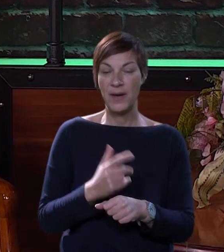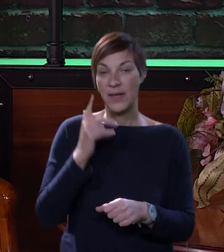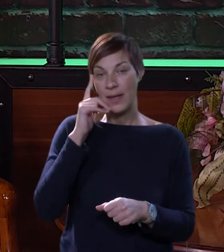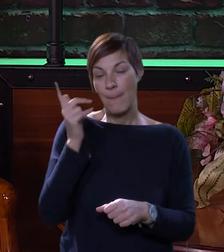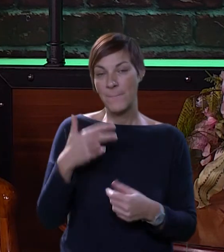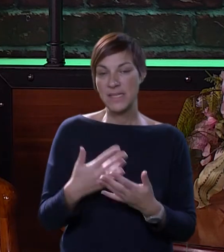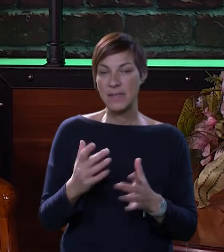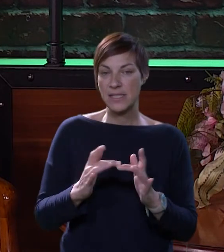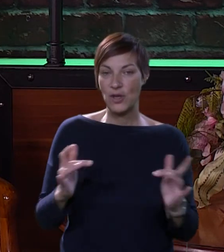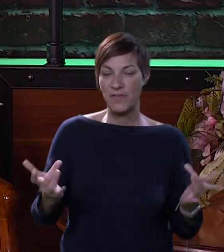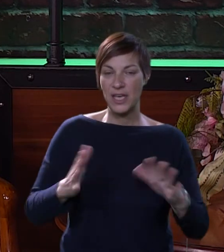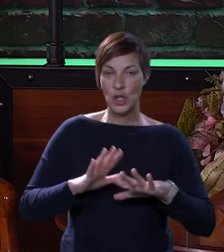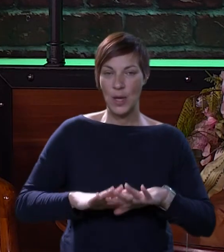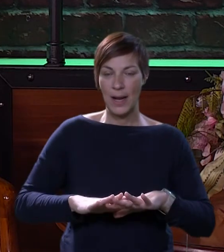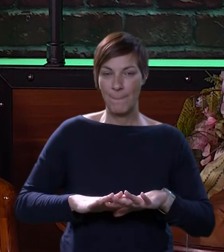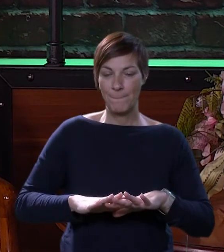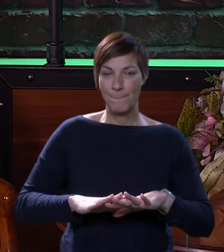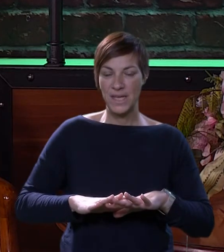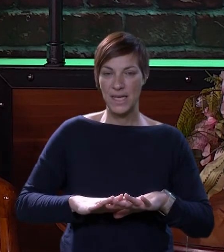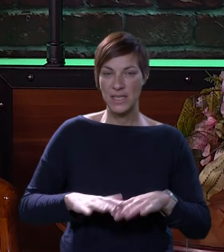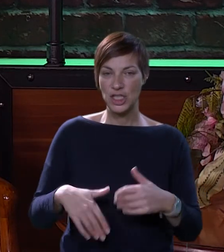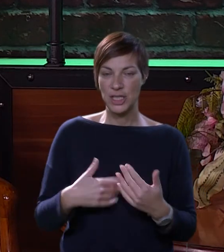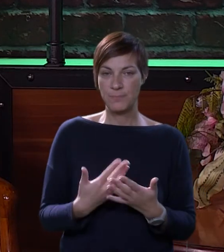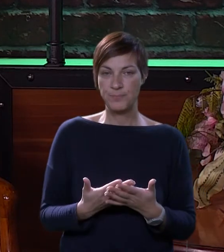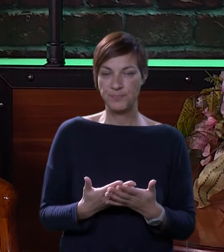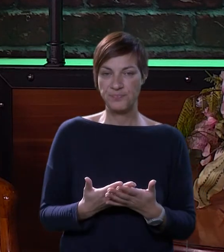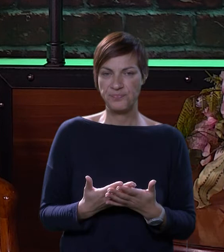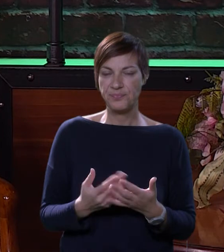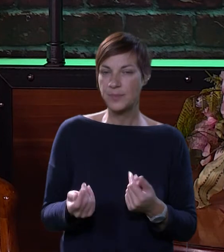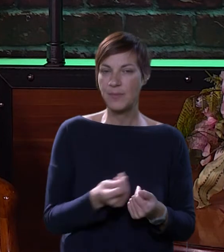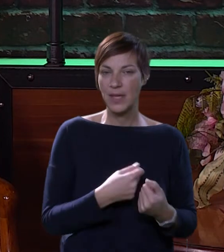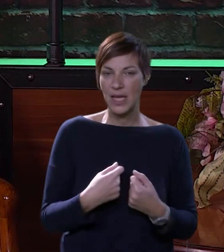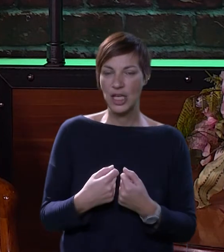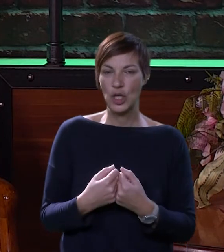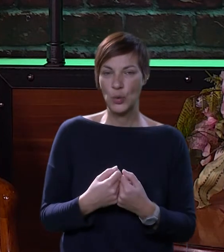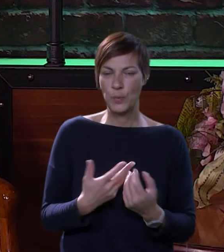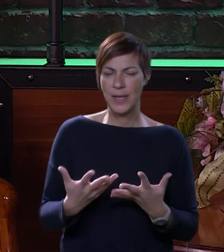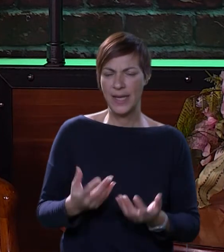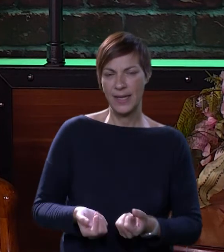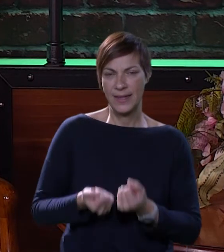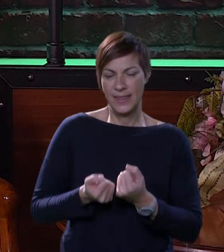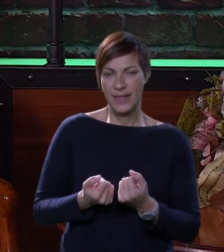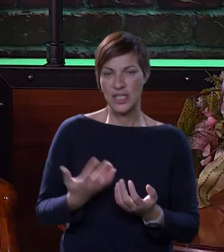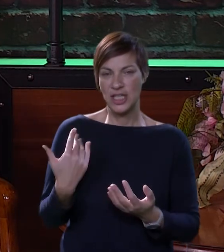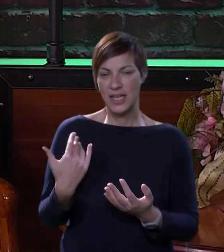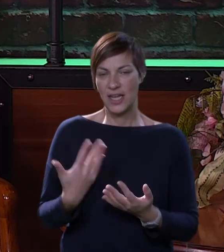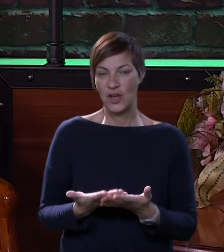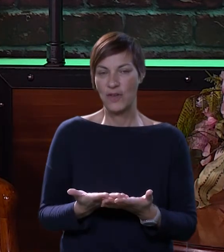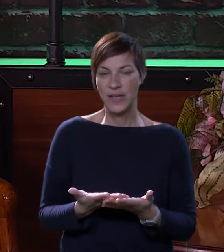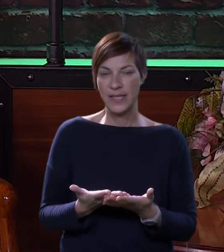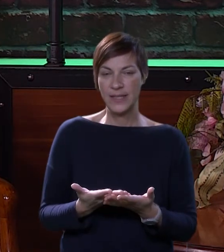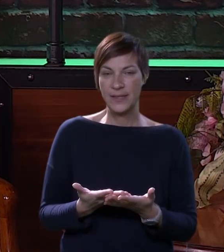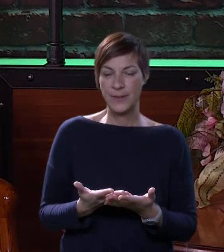Čak mislim da su te virtualne mreže, virtualna ta grupe nekad i teže nego one